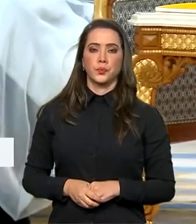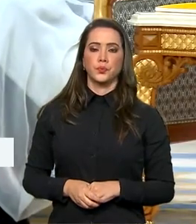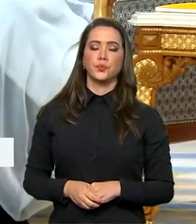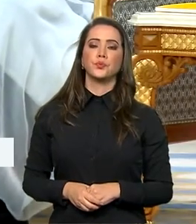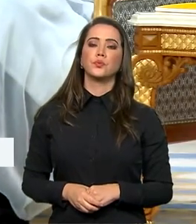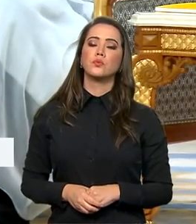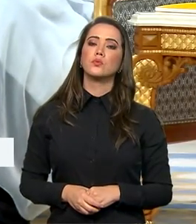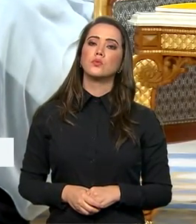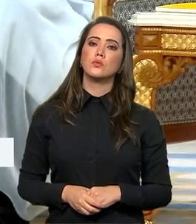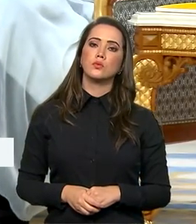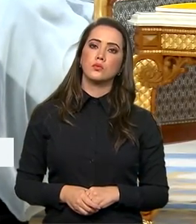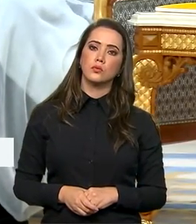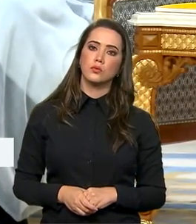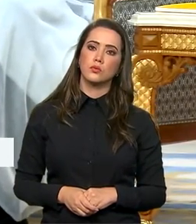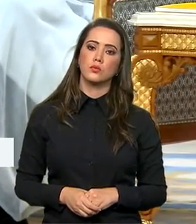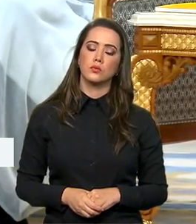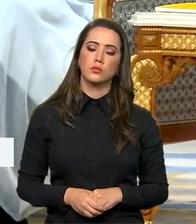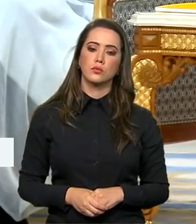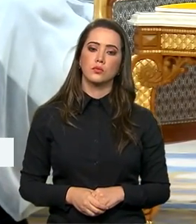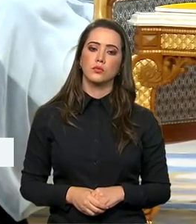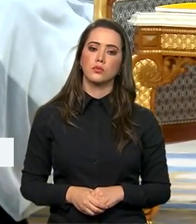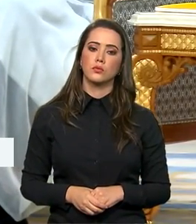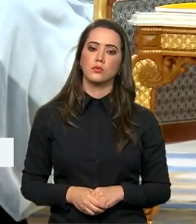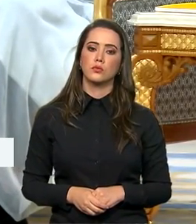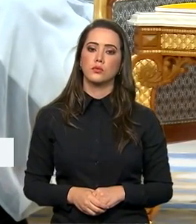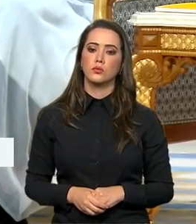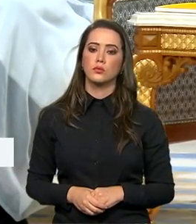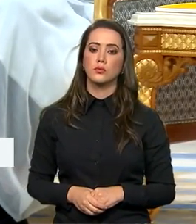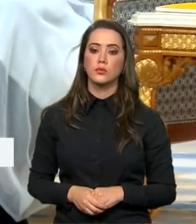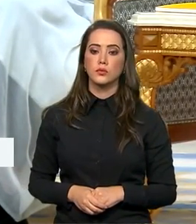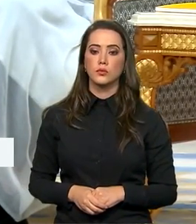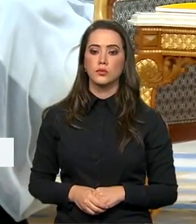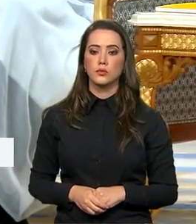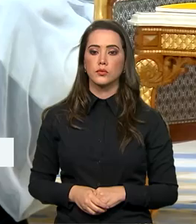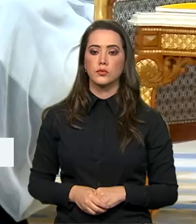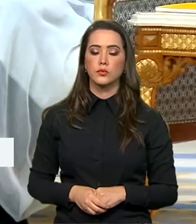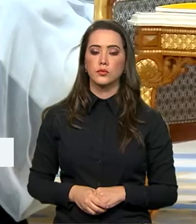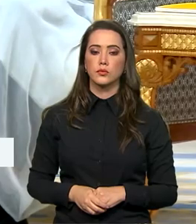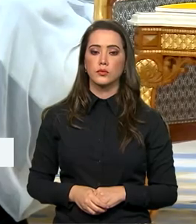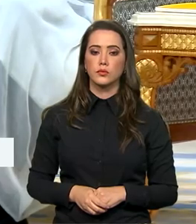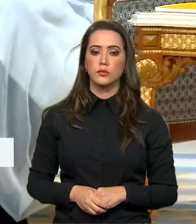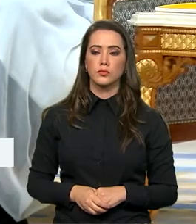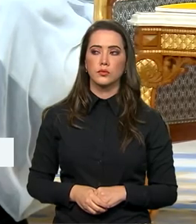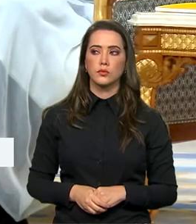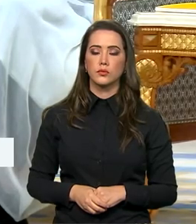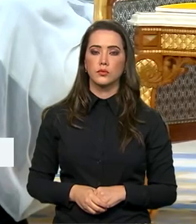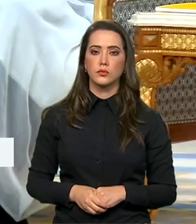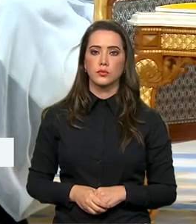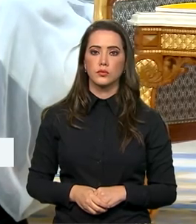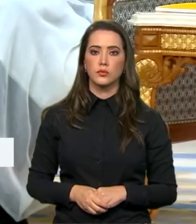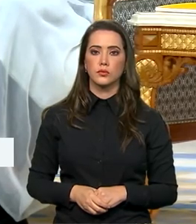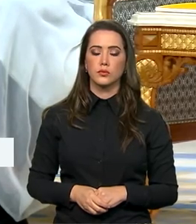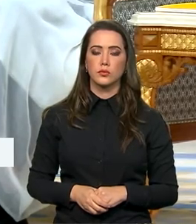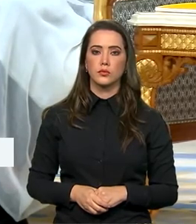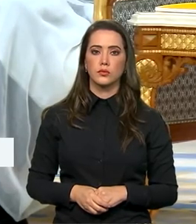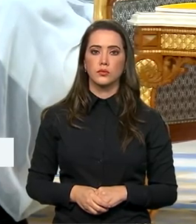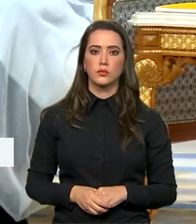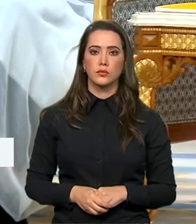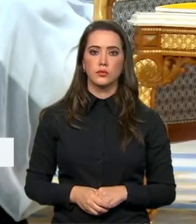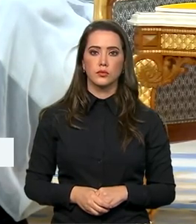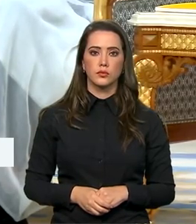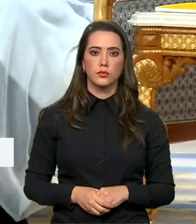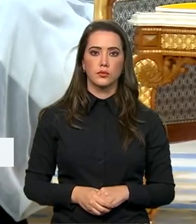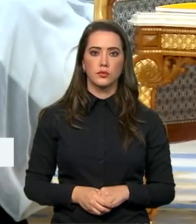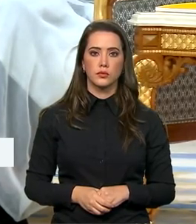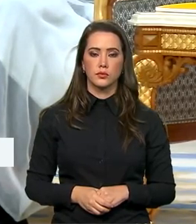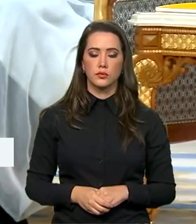bi wa bi waqt al muraqabah li al yawm tatatallab min sumukum hirs wa iltizam wa bi jahli